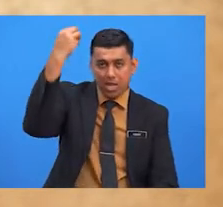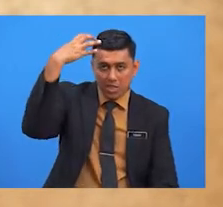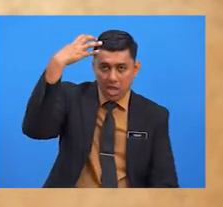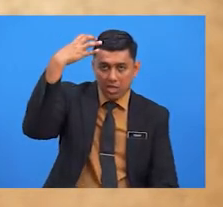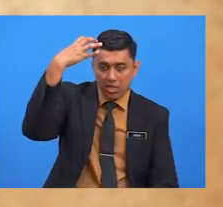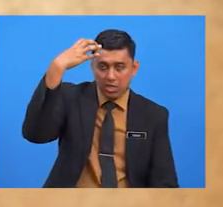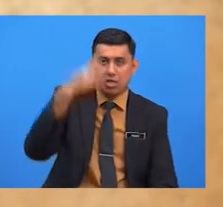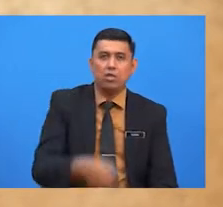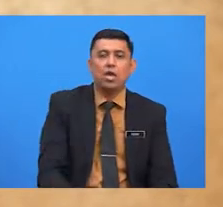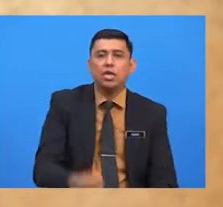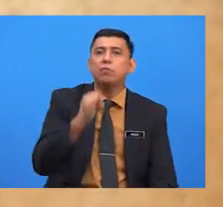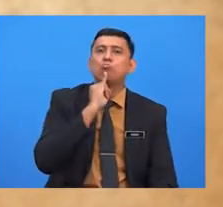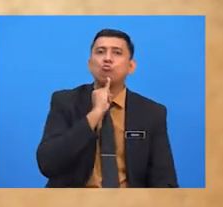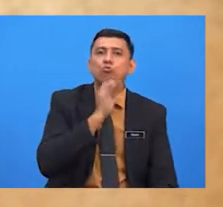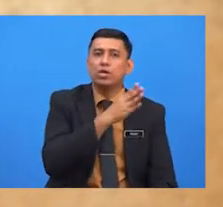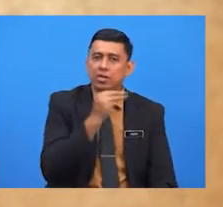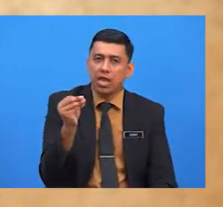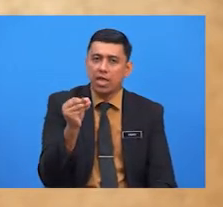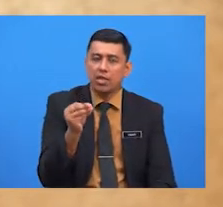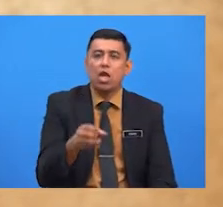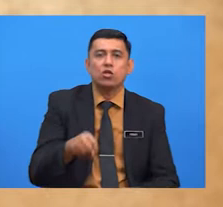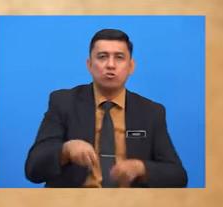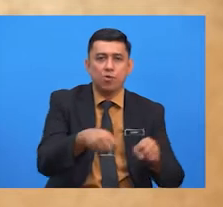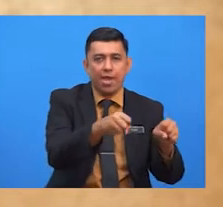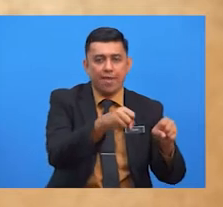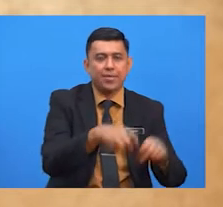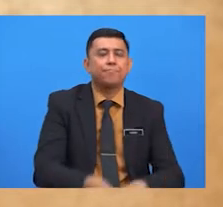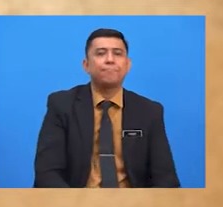Matahari, Tuhan Ibu dan Tuhan Sungai.